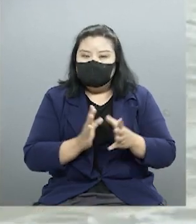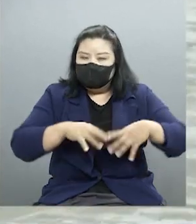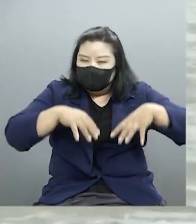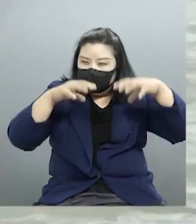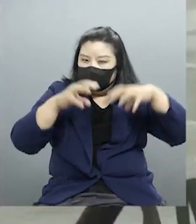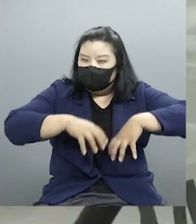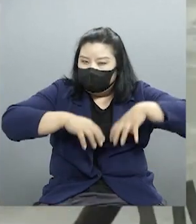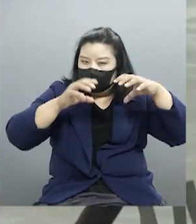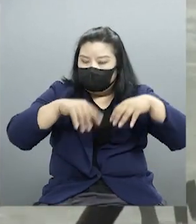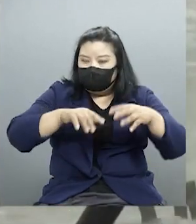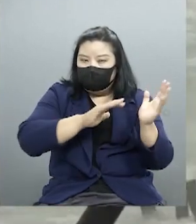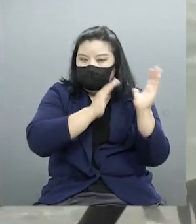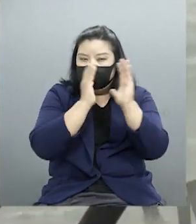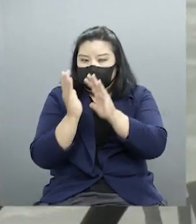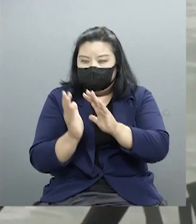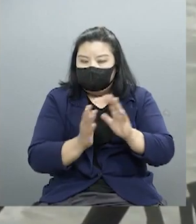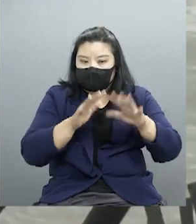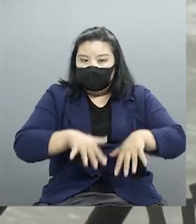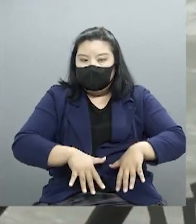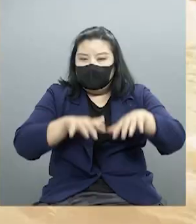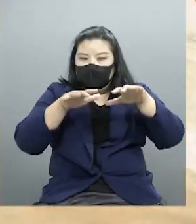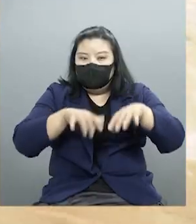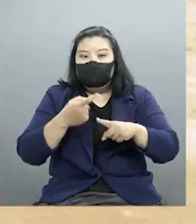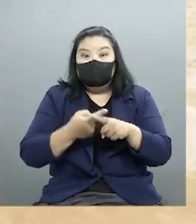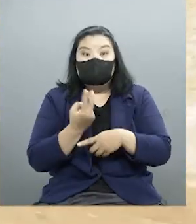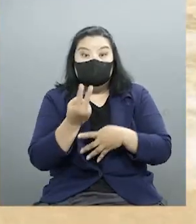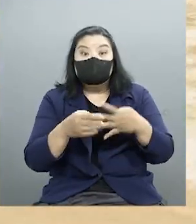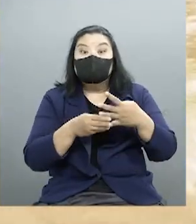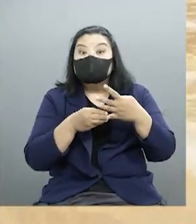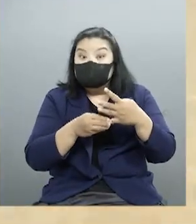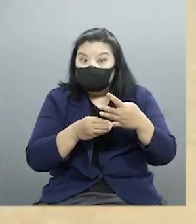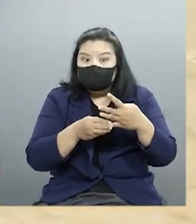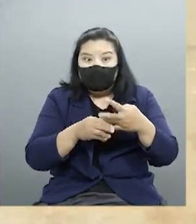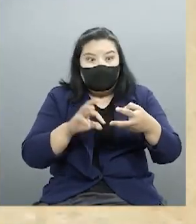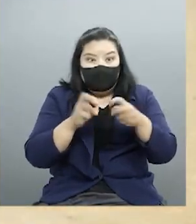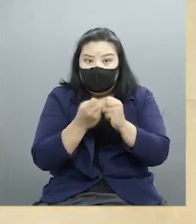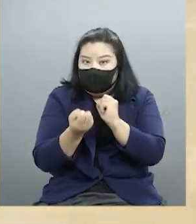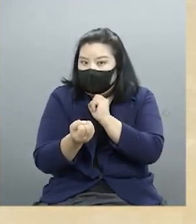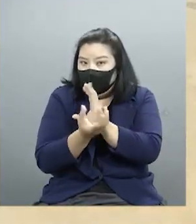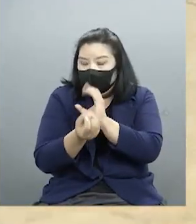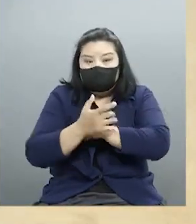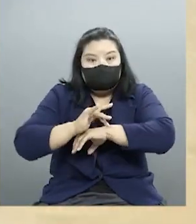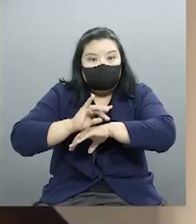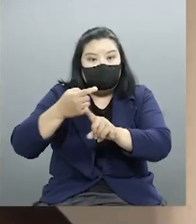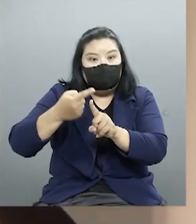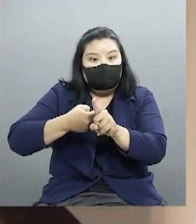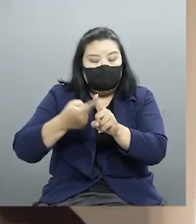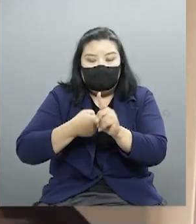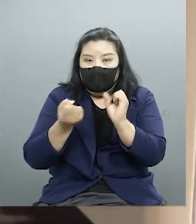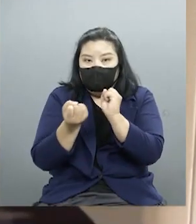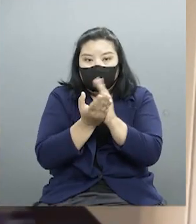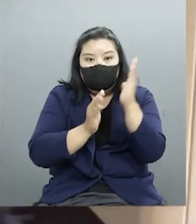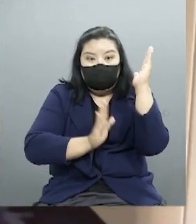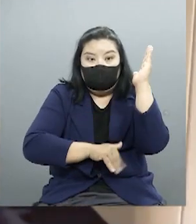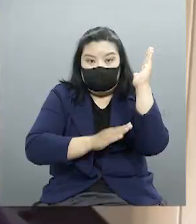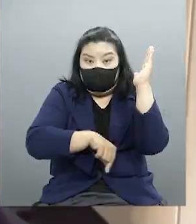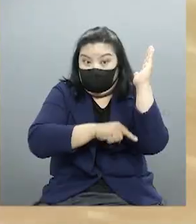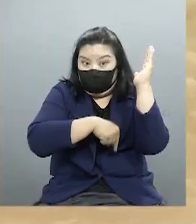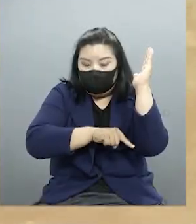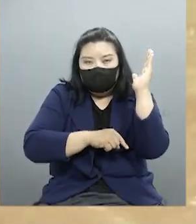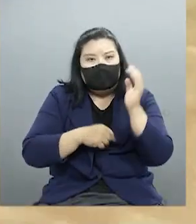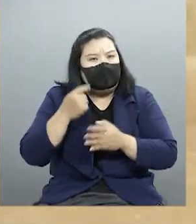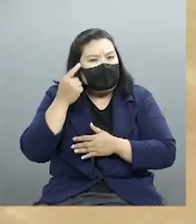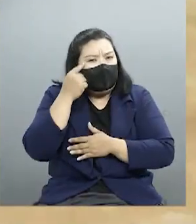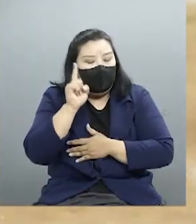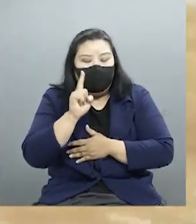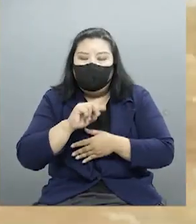ที่ตกหนักคลื่นลมแรงและน้ำท่วมในปลายเดือนกุมภาพันธ์เป็นภัยพิบัติที่เกิดขึ้นนอกฤดูกาลของภาคใต้เรียกได้ว่